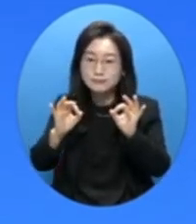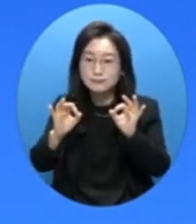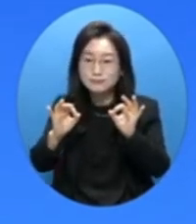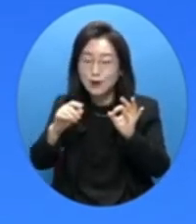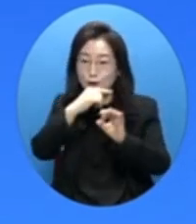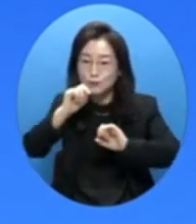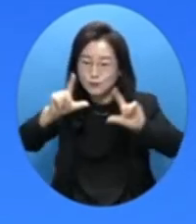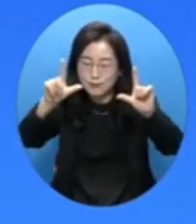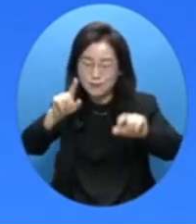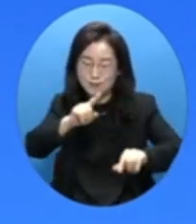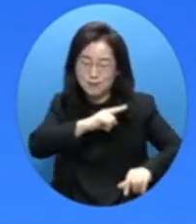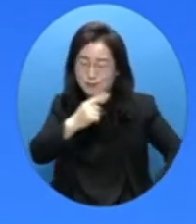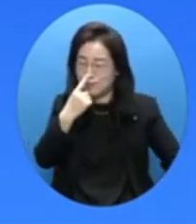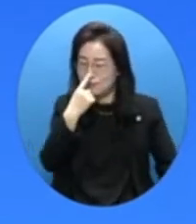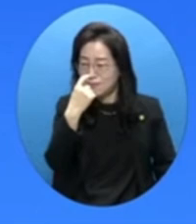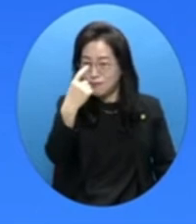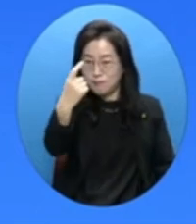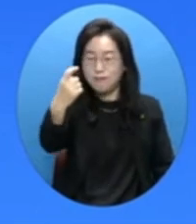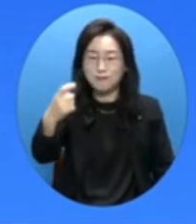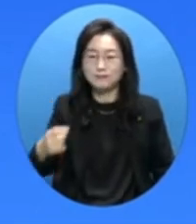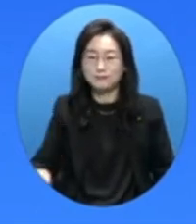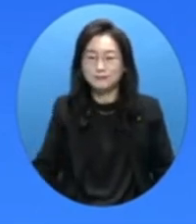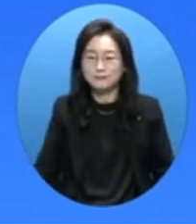주일날에 가장 멋을냅니다